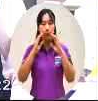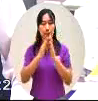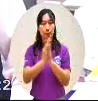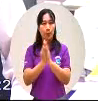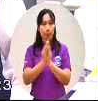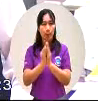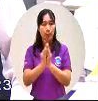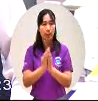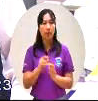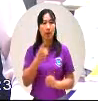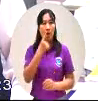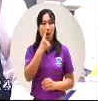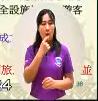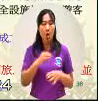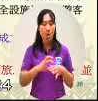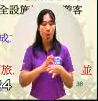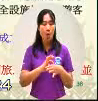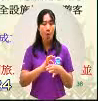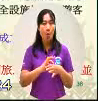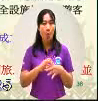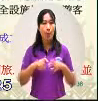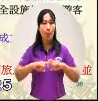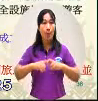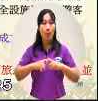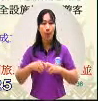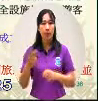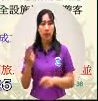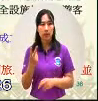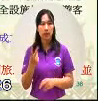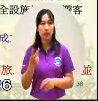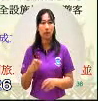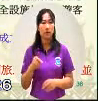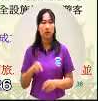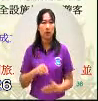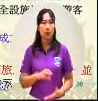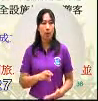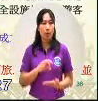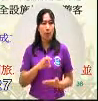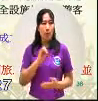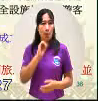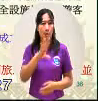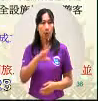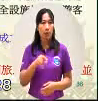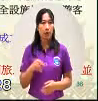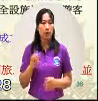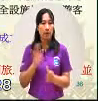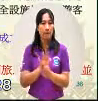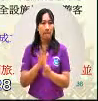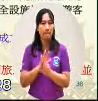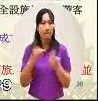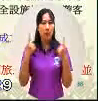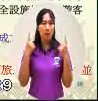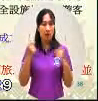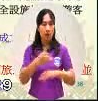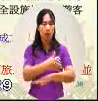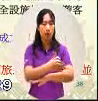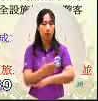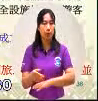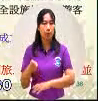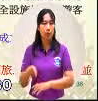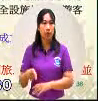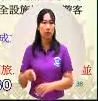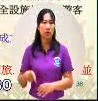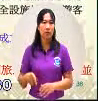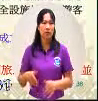我想这边借用我们观光局。啊，因为盐乡目前是道路哈、说起来也